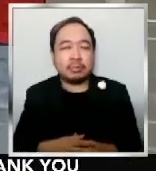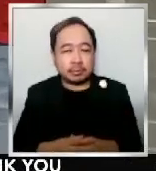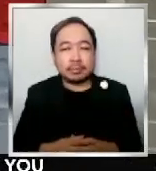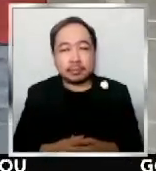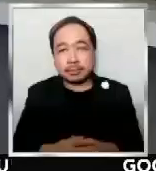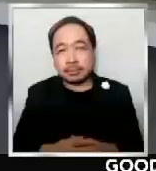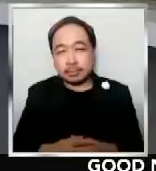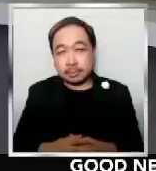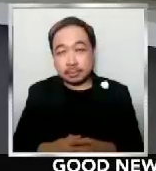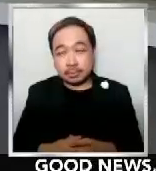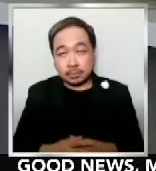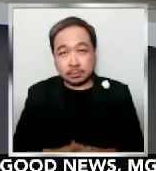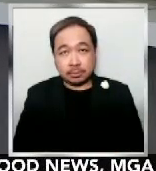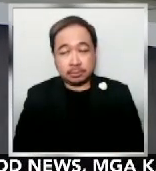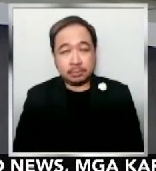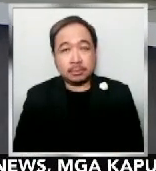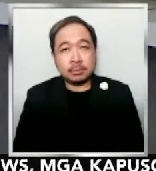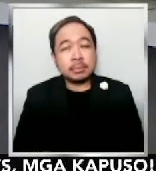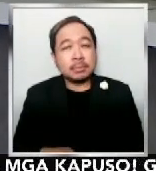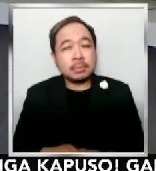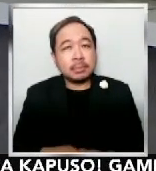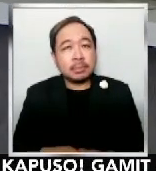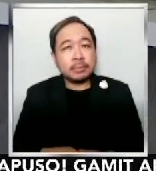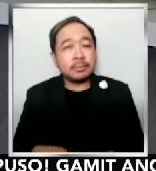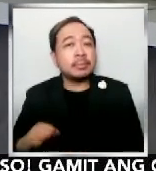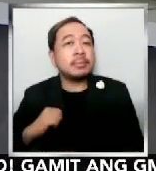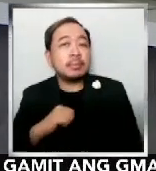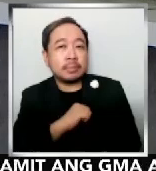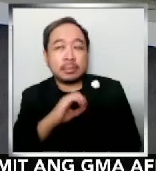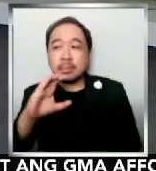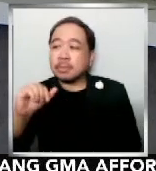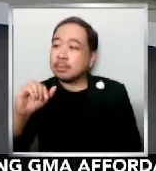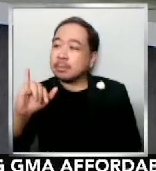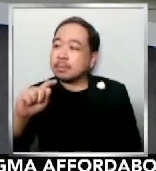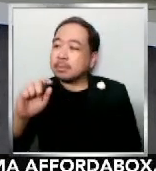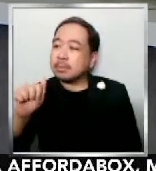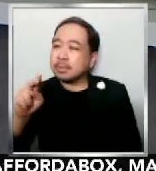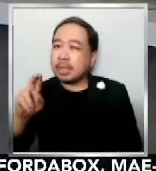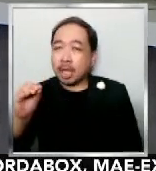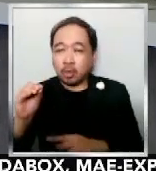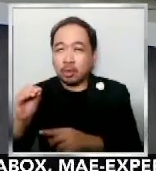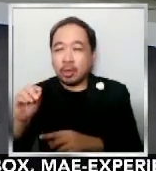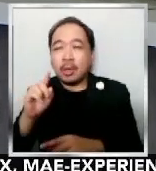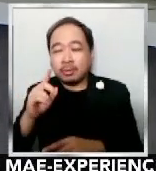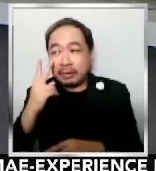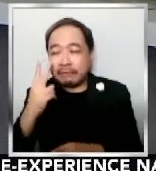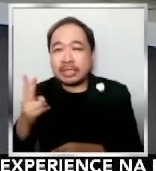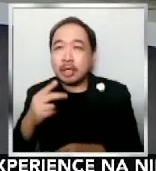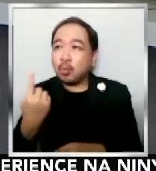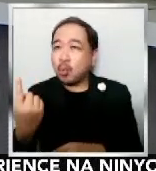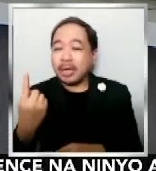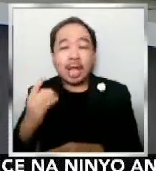Horas. Kinumpirma ng kampo ni Senadora Pia Cayetano na ang isa sa mga nasitang sasakyan ay sinasakyan ng